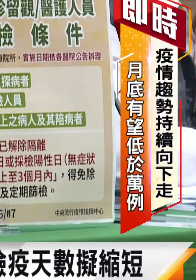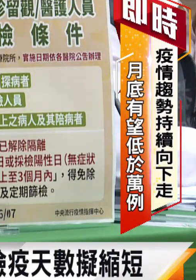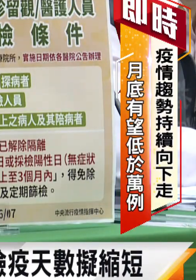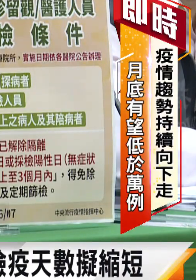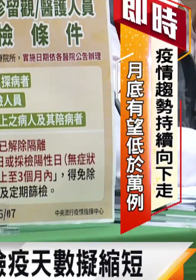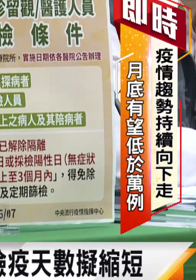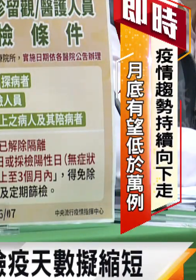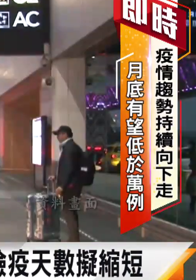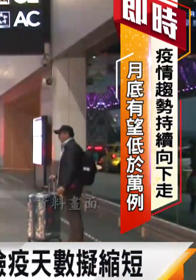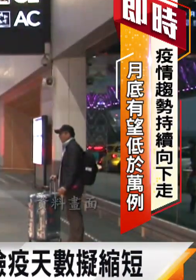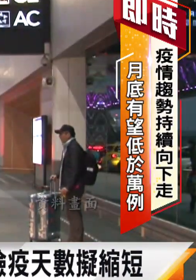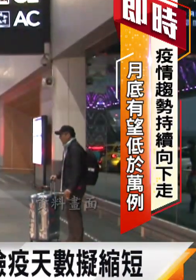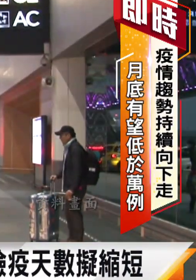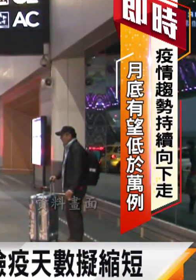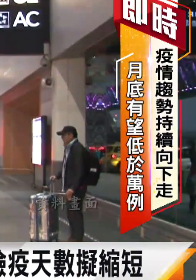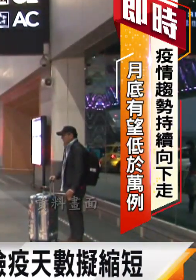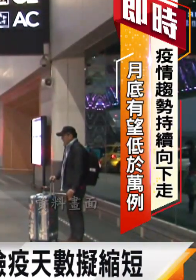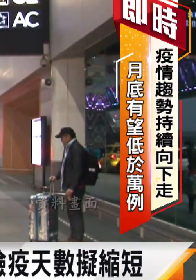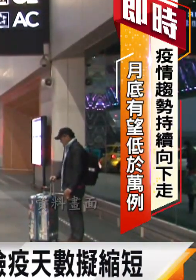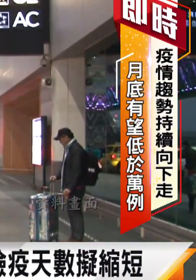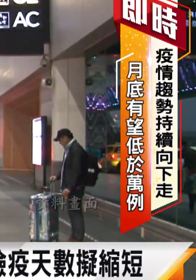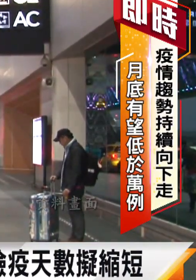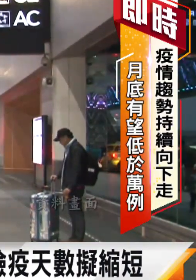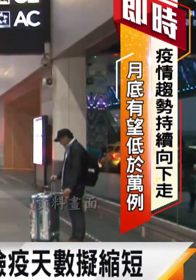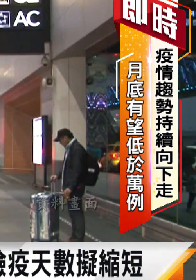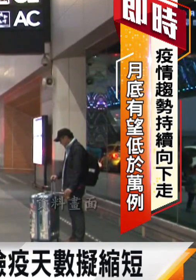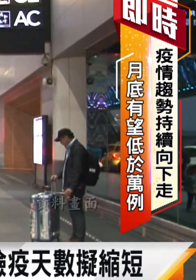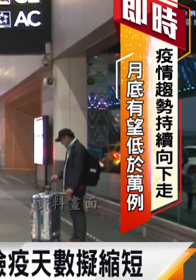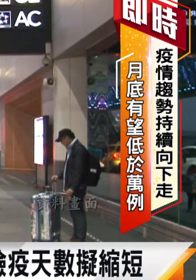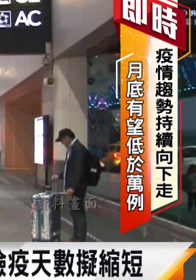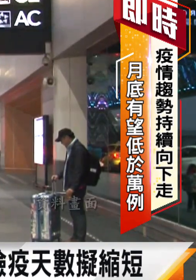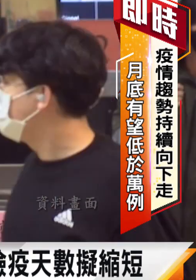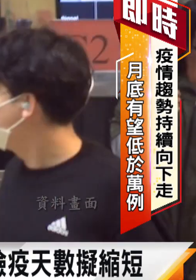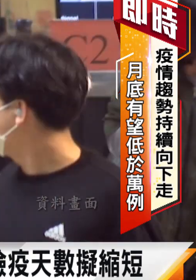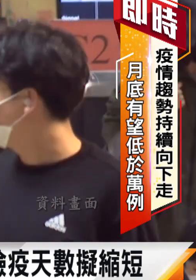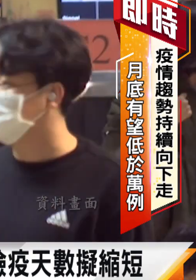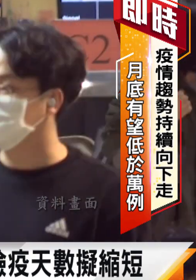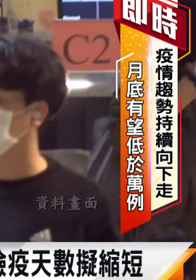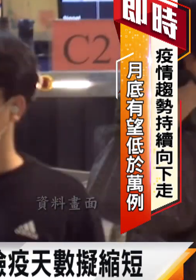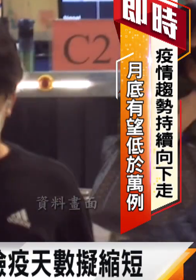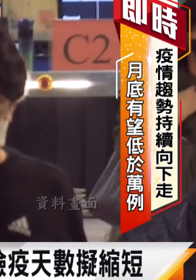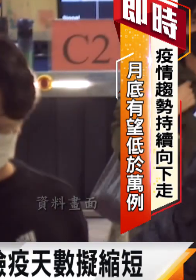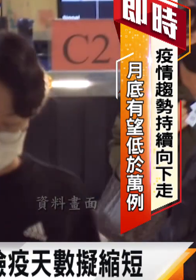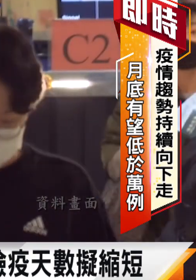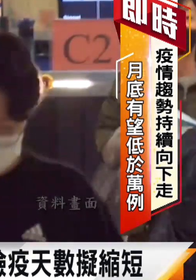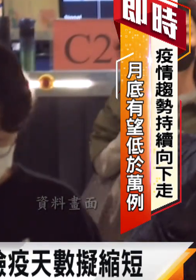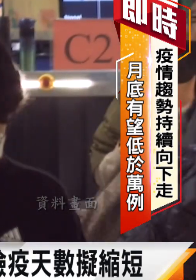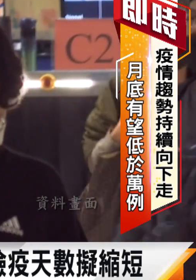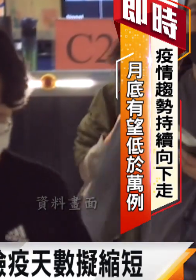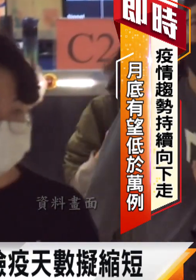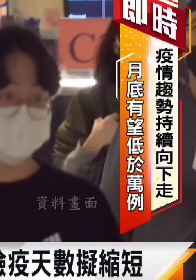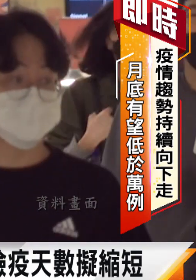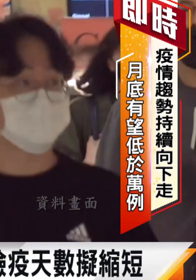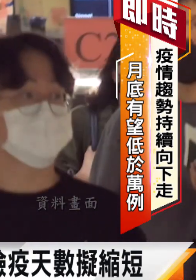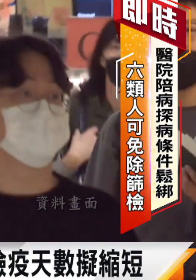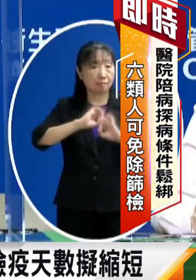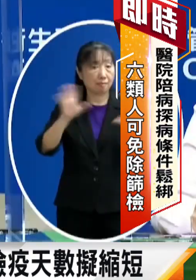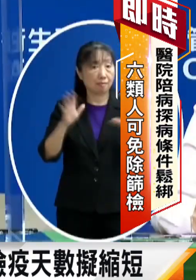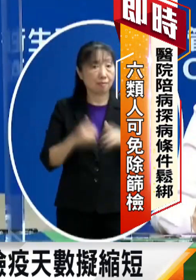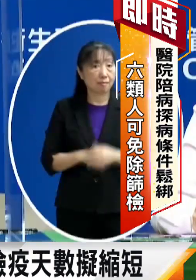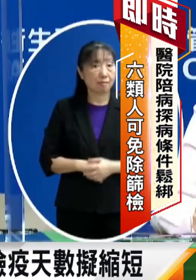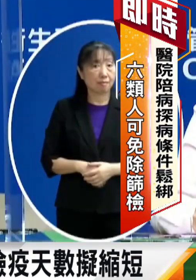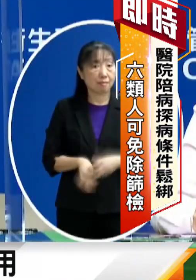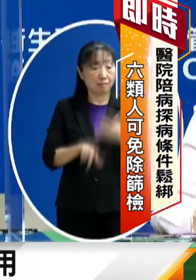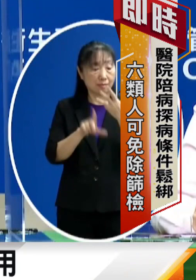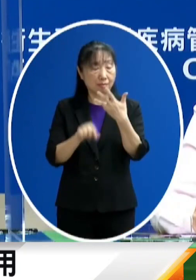松口，可能在暑假松绑边境政策，让不少家长都期待带孩子出游。如果八月开放国门，有可能吗？ 八